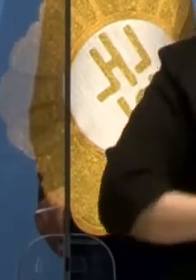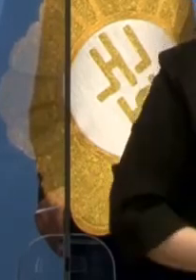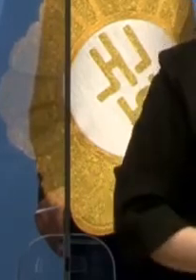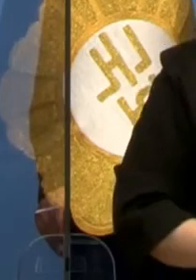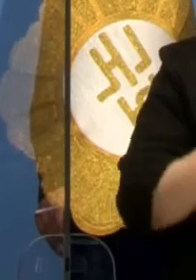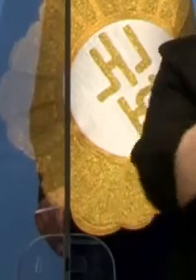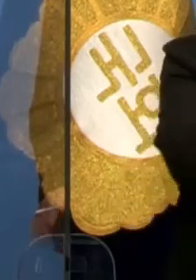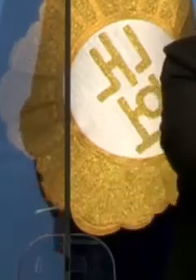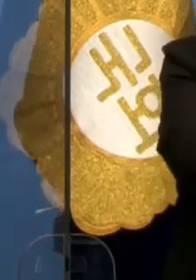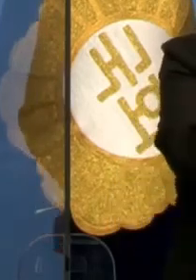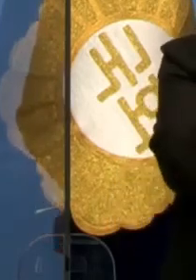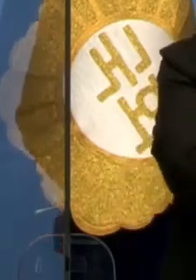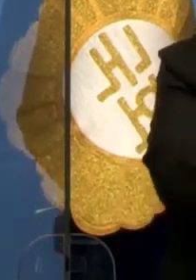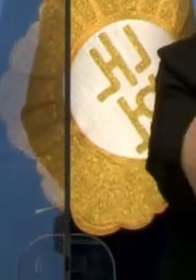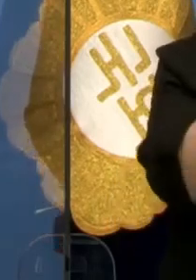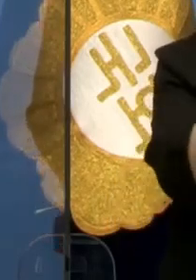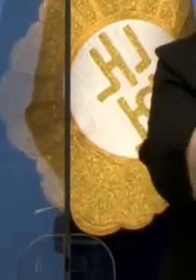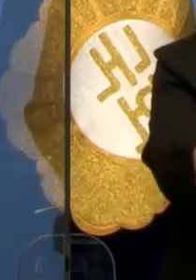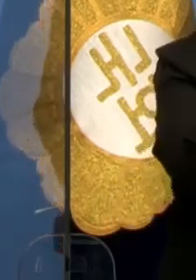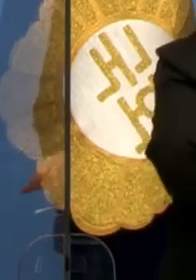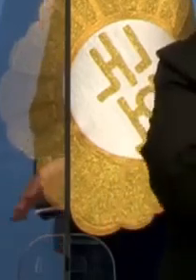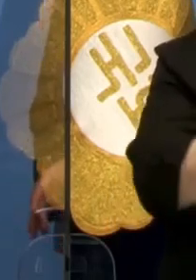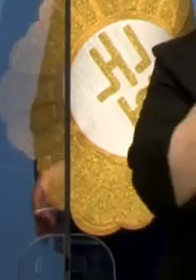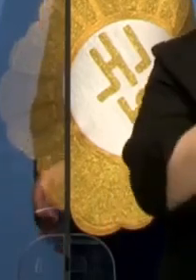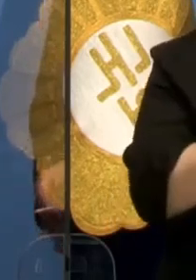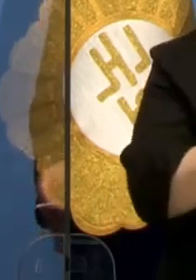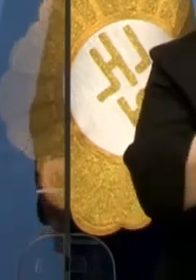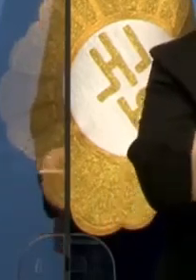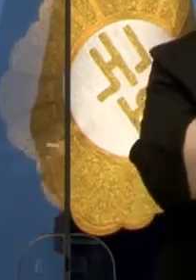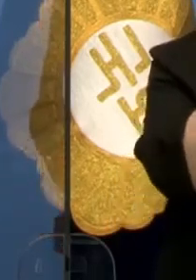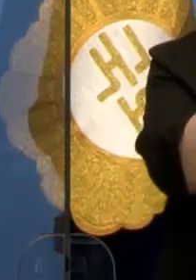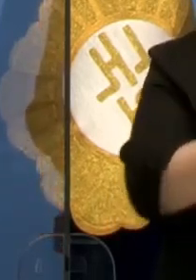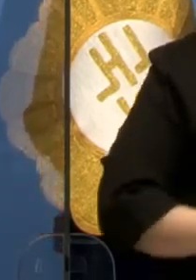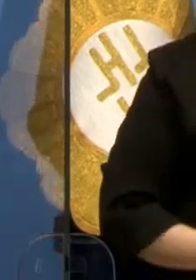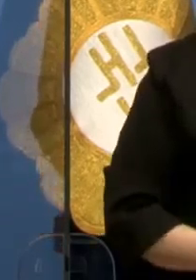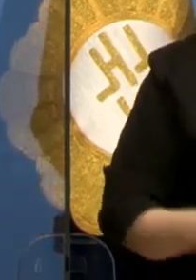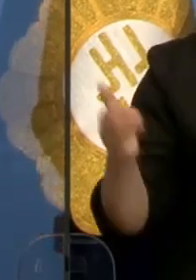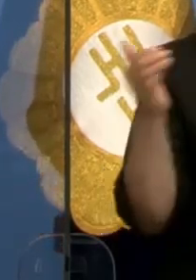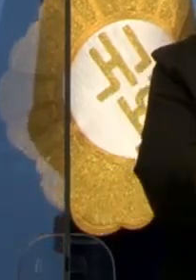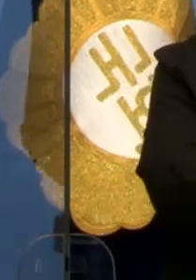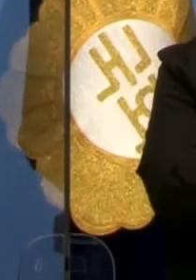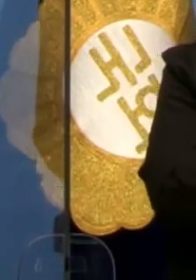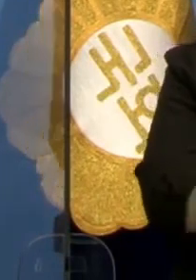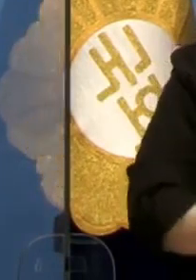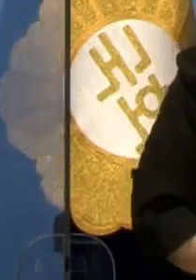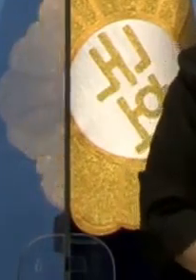김웅 의원의 사과와 이에 대한 해명을 강력히 요구하는 바입니다. 이상입니다.